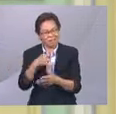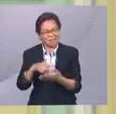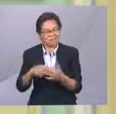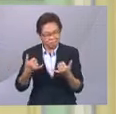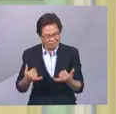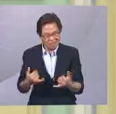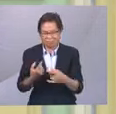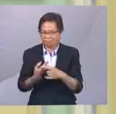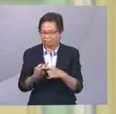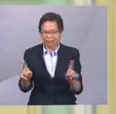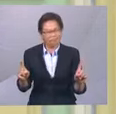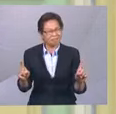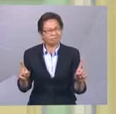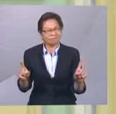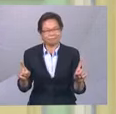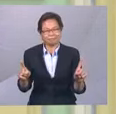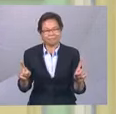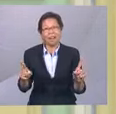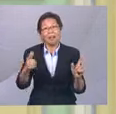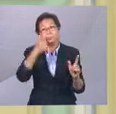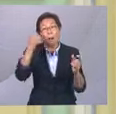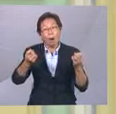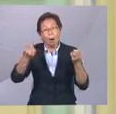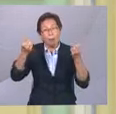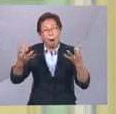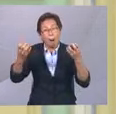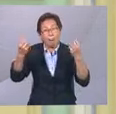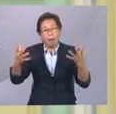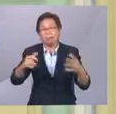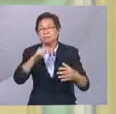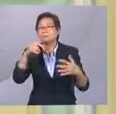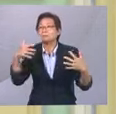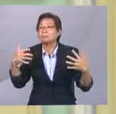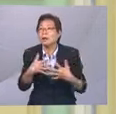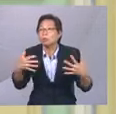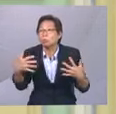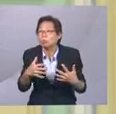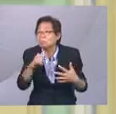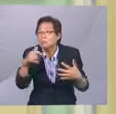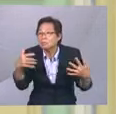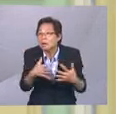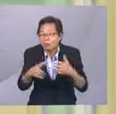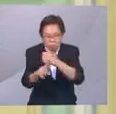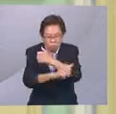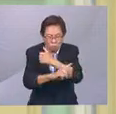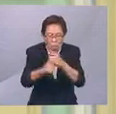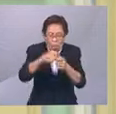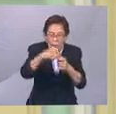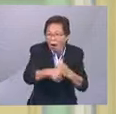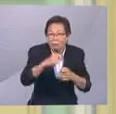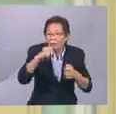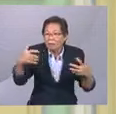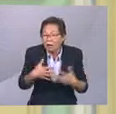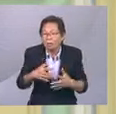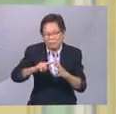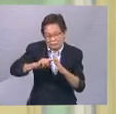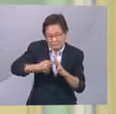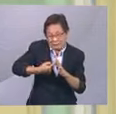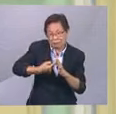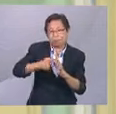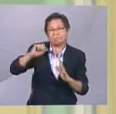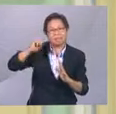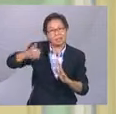berbeda keinget agama yang kata jejak takut pada Kompang Oke Insyaallah boleh besok